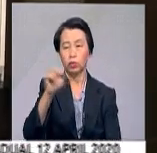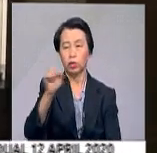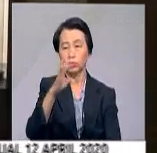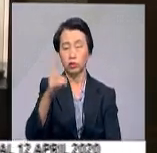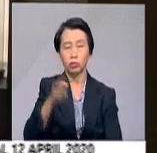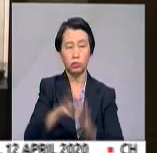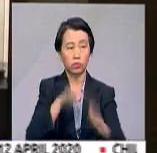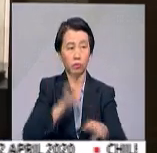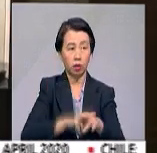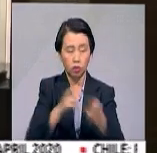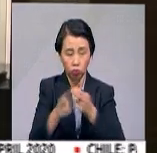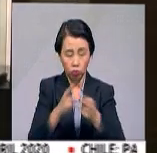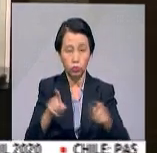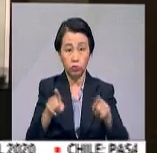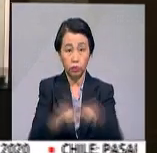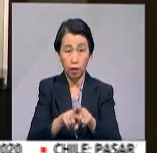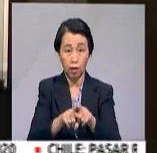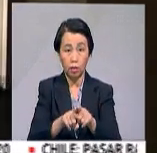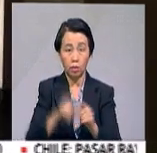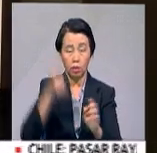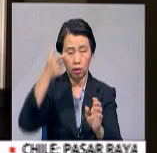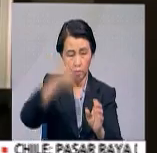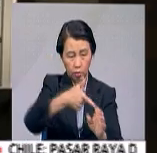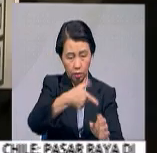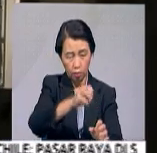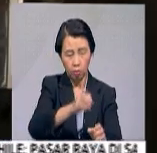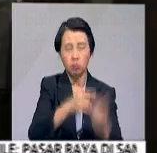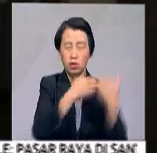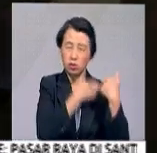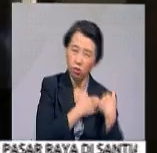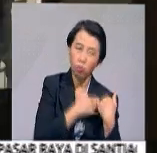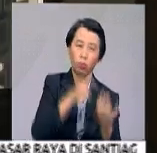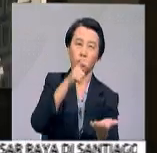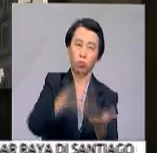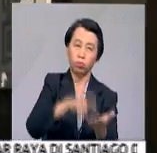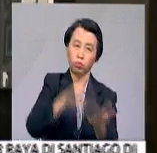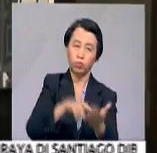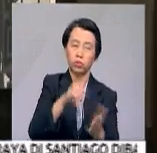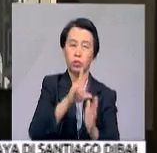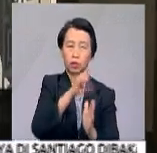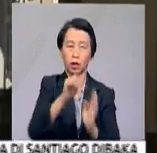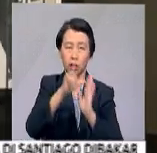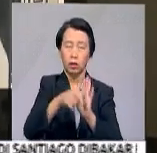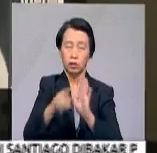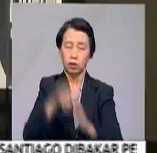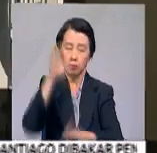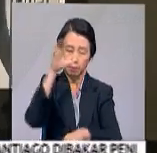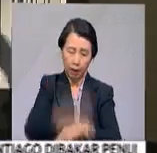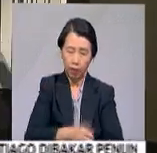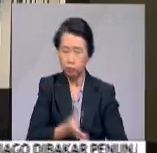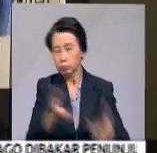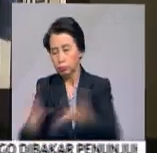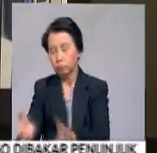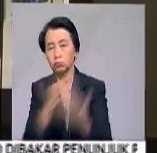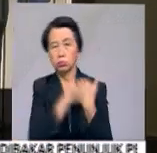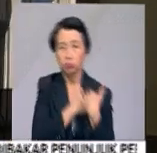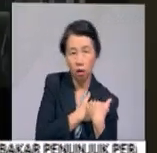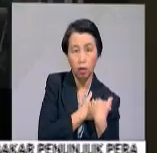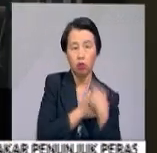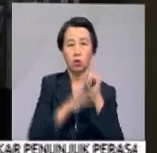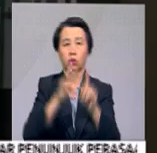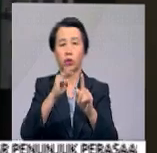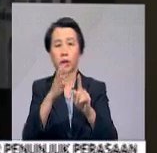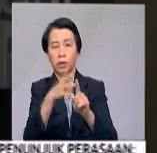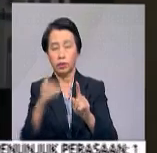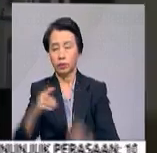Ketika usaha sama itu dibuat, Petro Saudi masih menanggung hutang tersebut dan kemudiannya terpaksa ditanggung 1MDB Petro